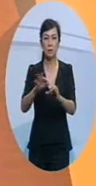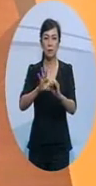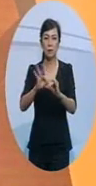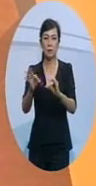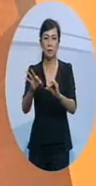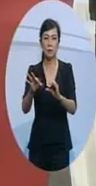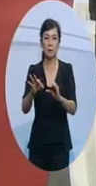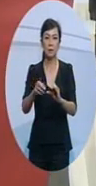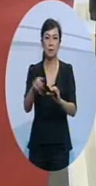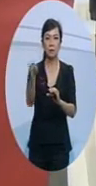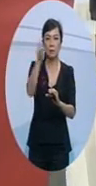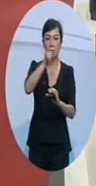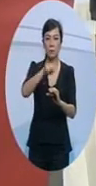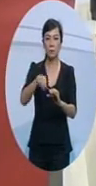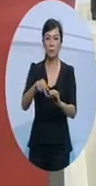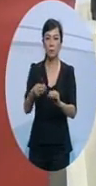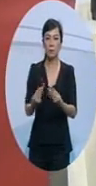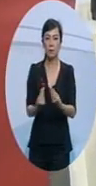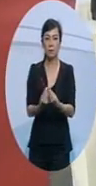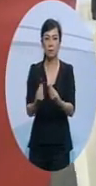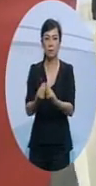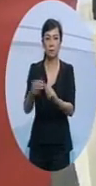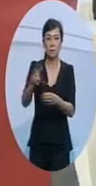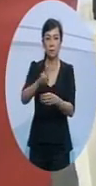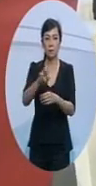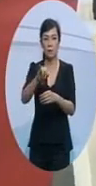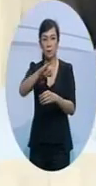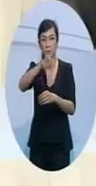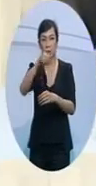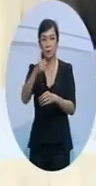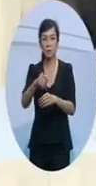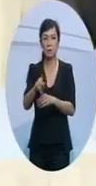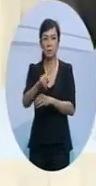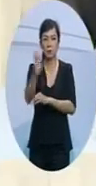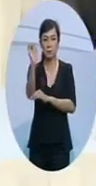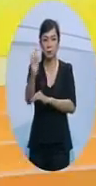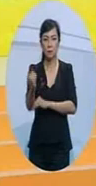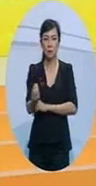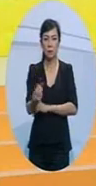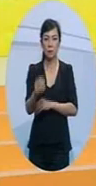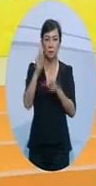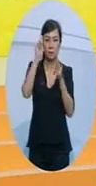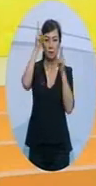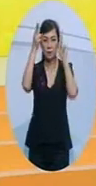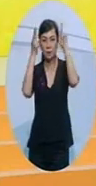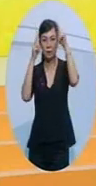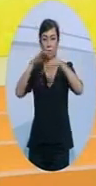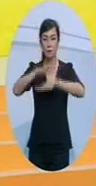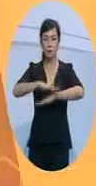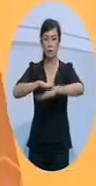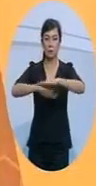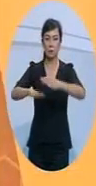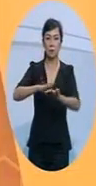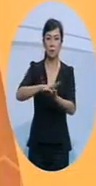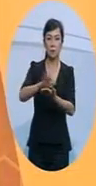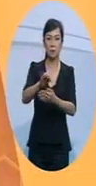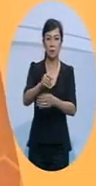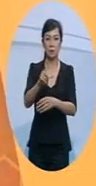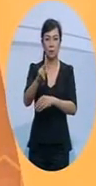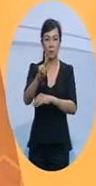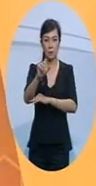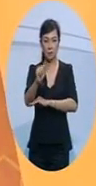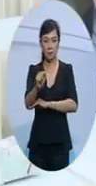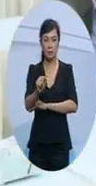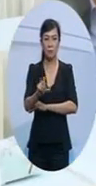Zaffa Comfit Việt Nam với vốn đầu tư gần 300 tỷ đồng, 100% vốn từ Indonesia, xây dựng trên diện tích hơn 7